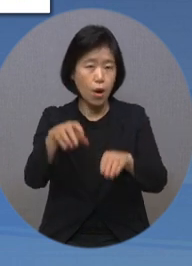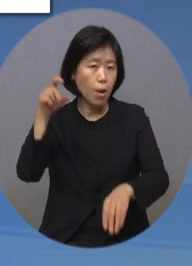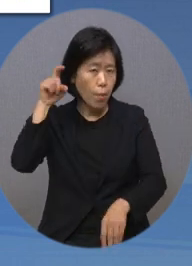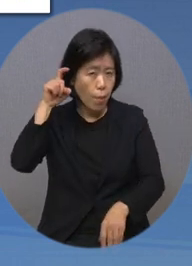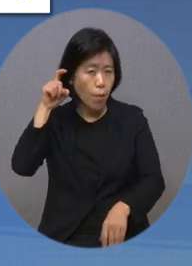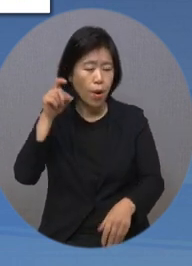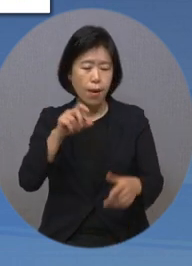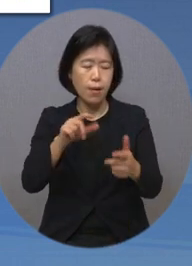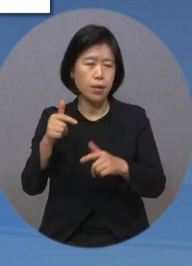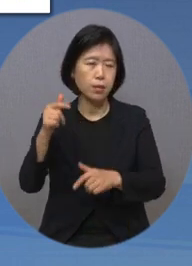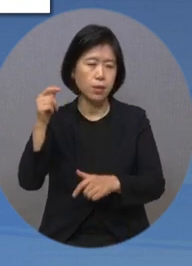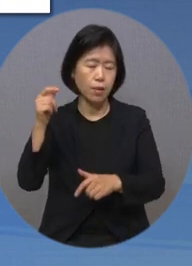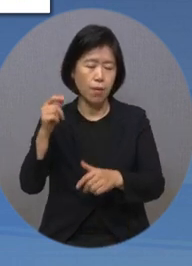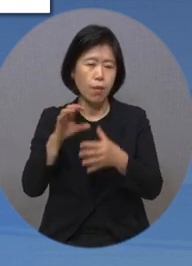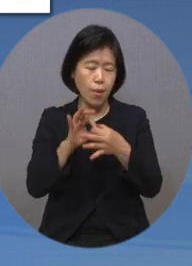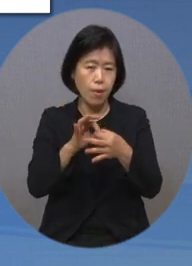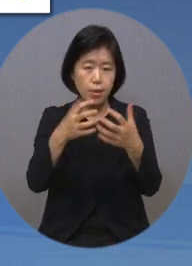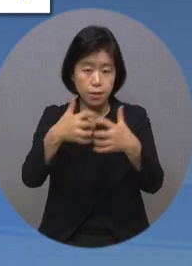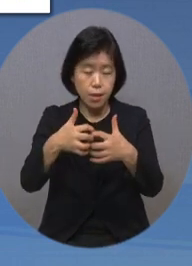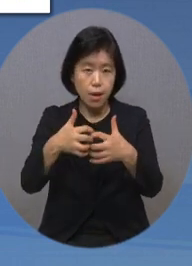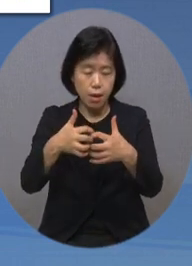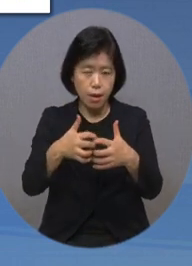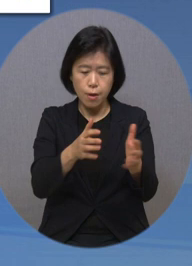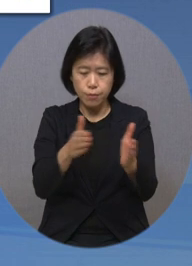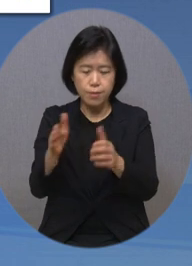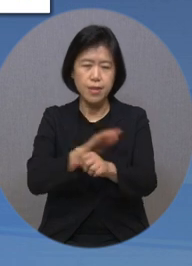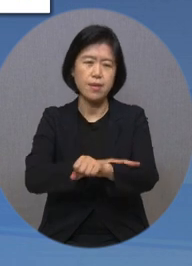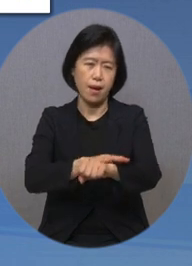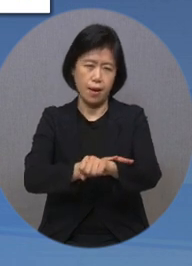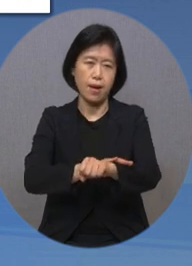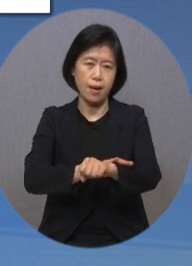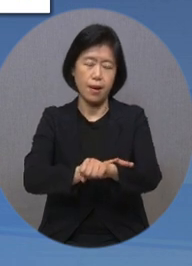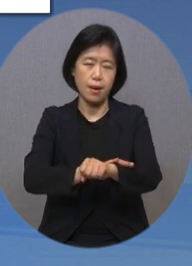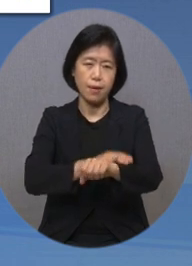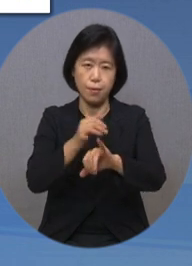보조장비를 의무적으로 갖추도록 해 편의성을 높이도록 했습니다.